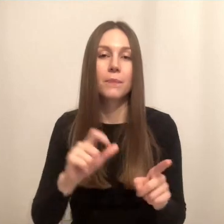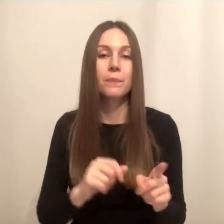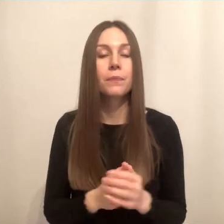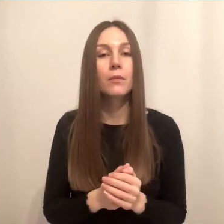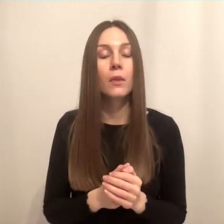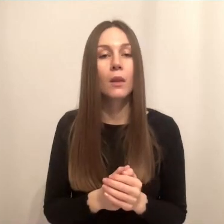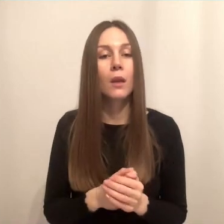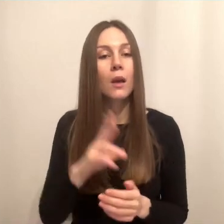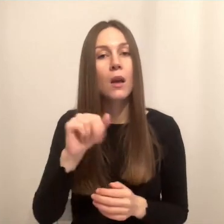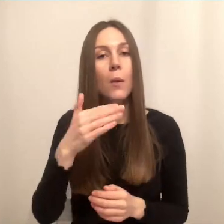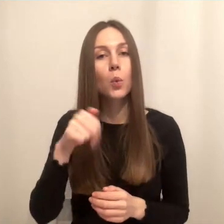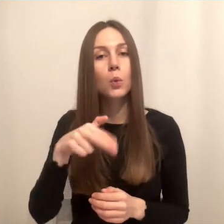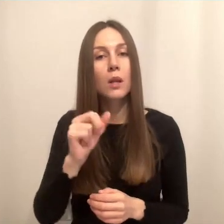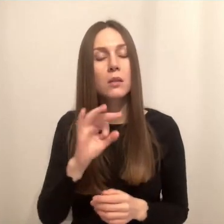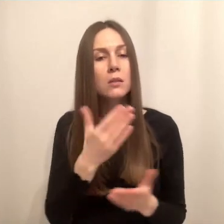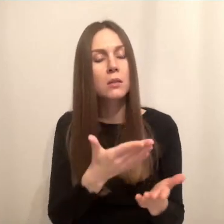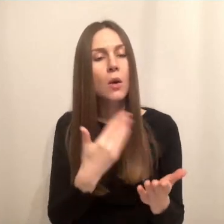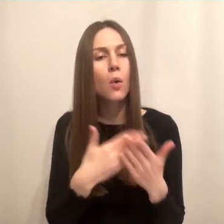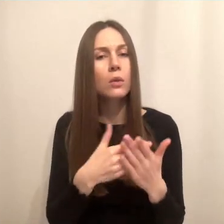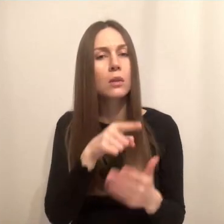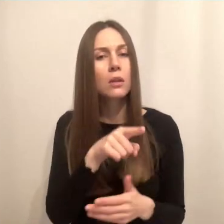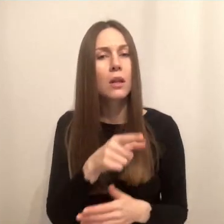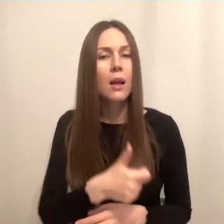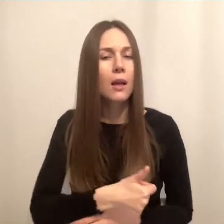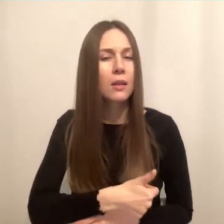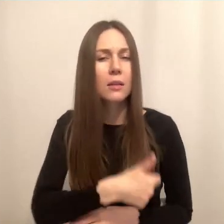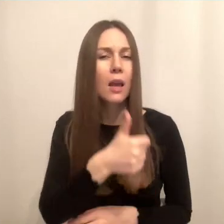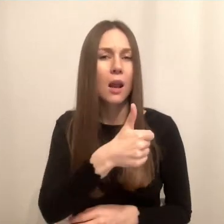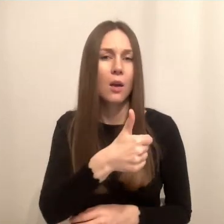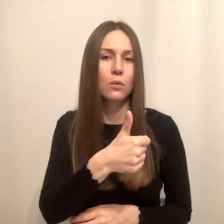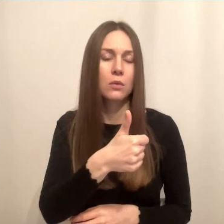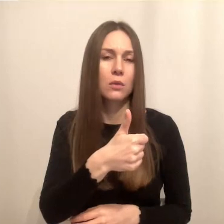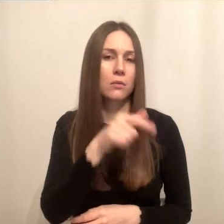ponia Ramūnai, būtumėt geriausias iš visų pasirinkimas?